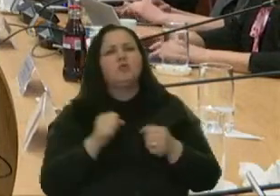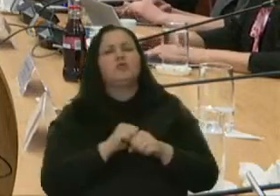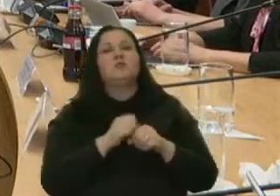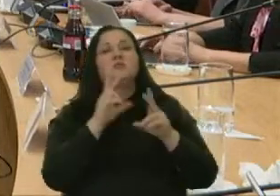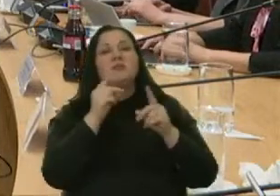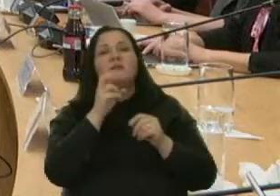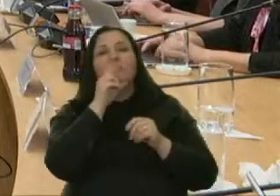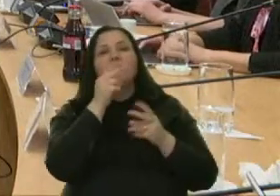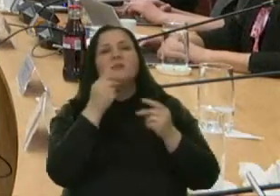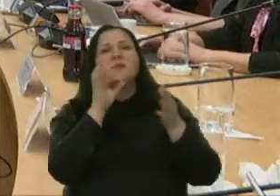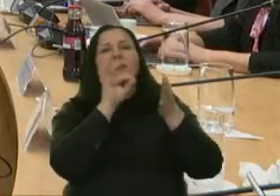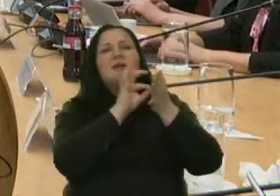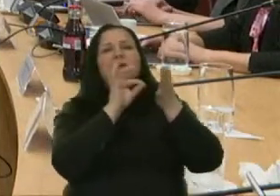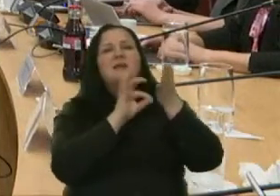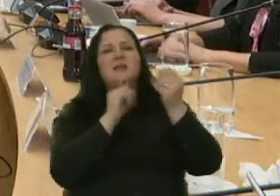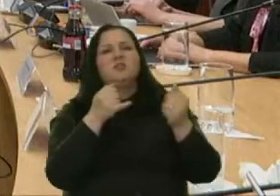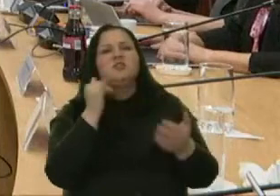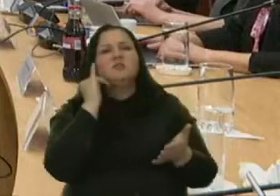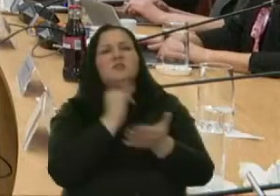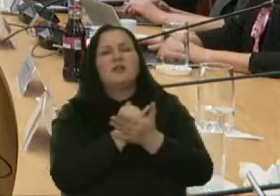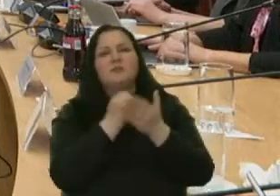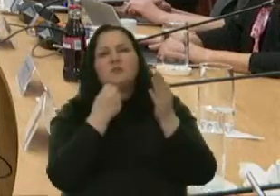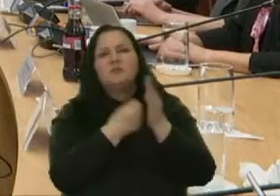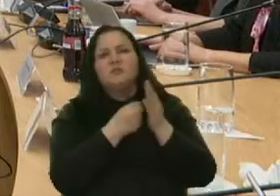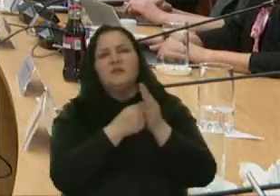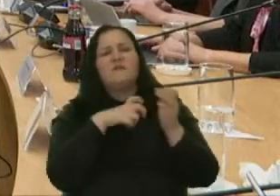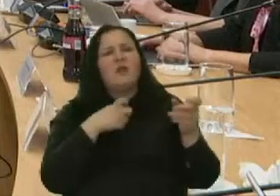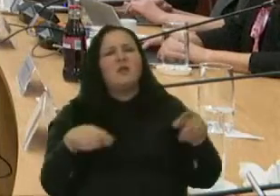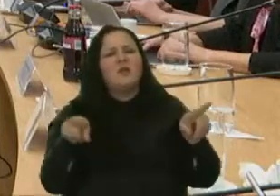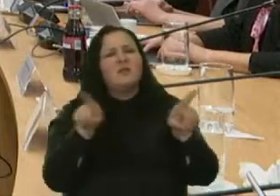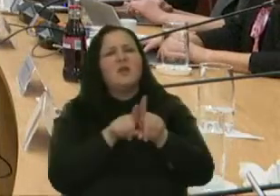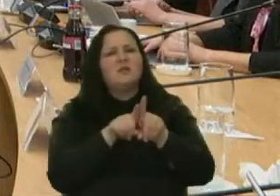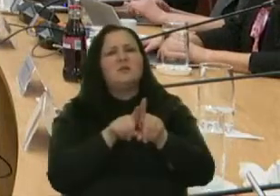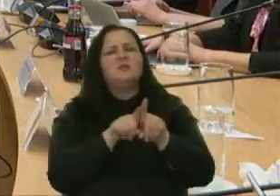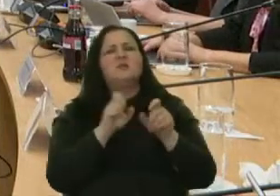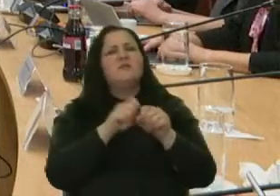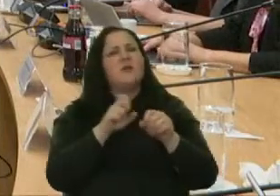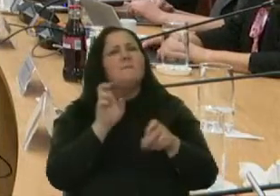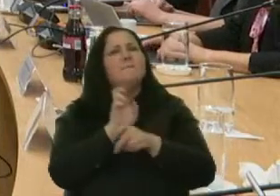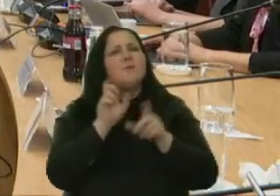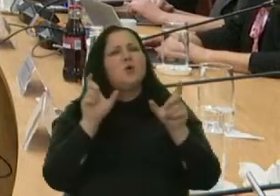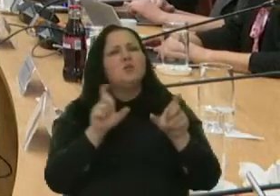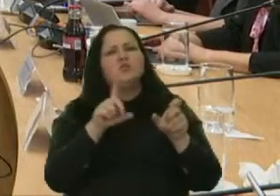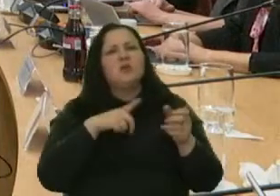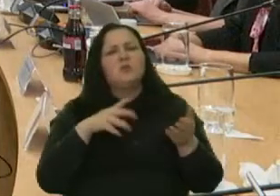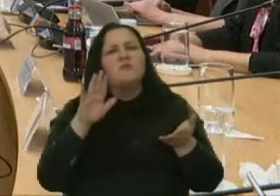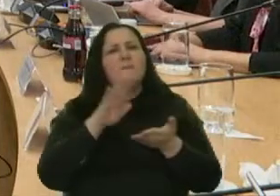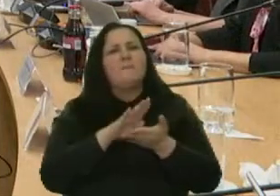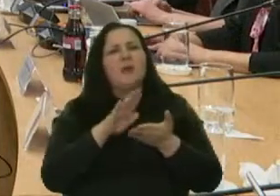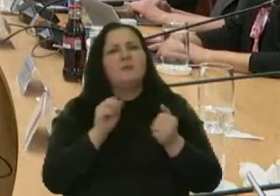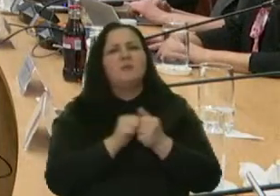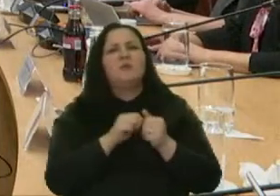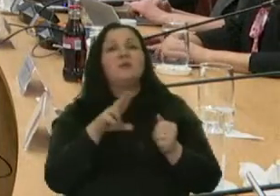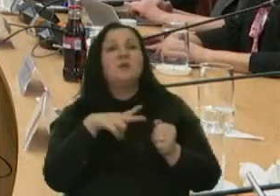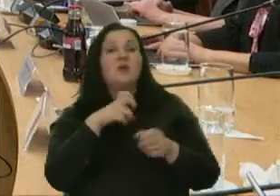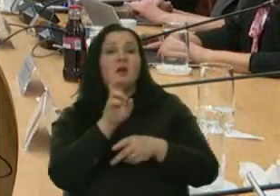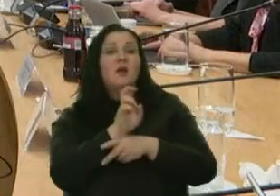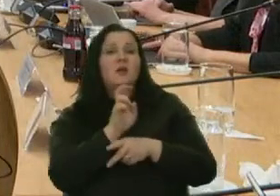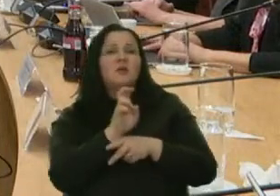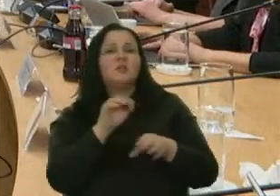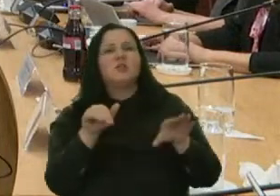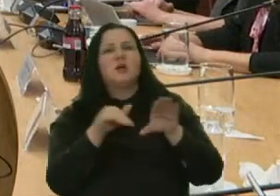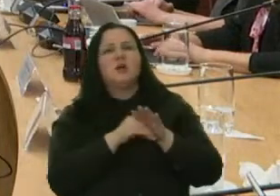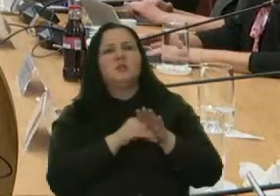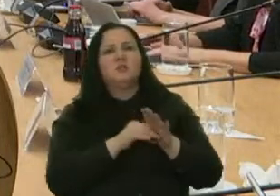era vorba despre grilă și drepturile salariale să fie identice să le fie protejate să nu fie mai mici at dar tot erau grija angajaților